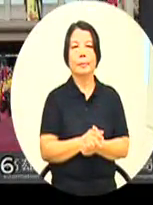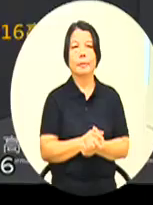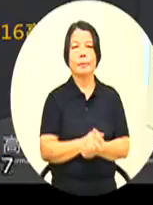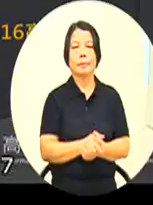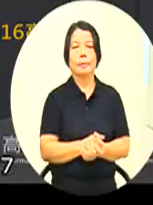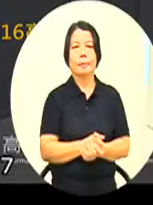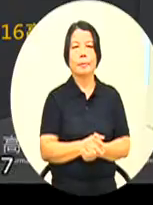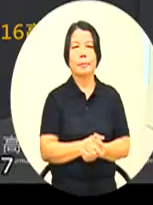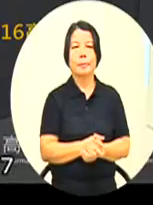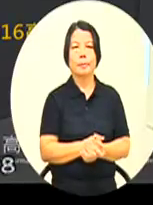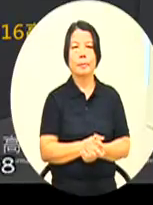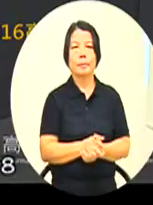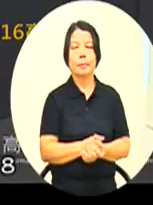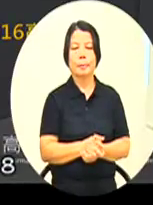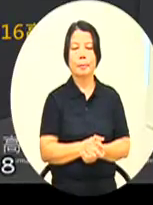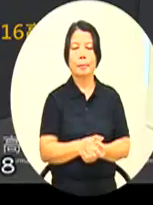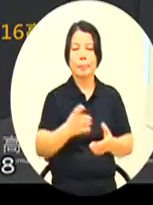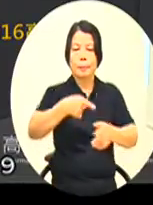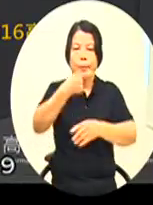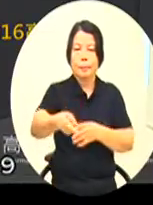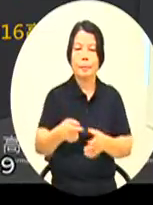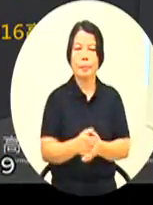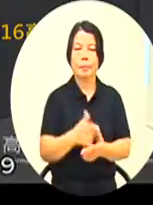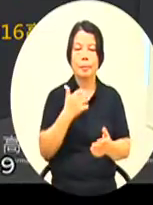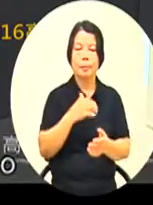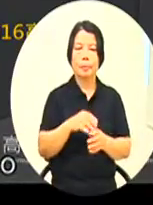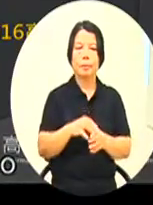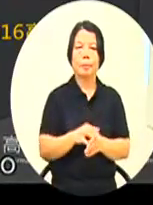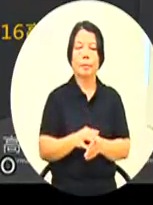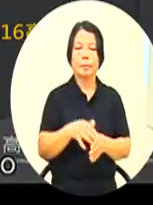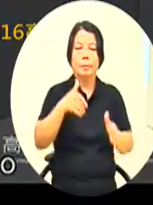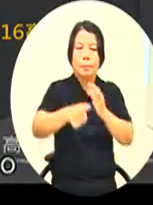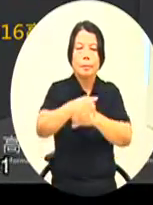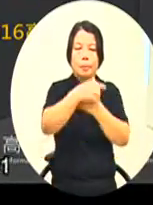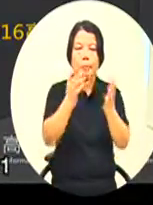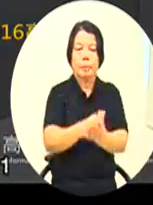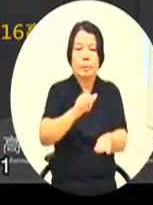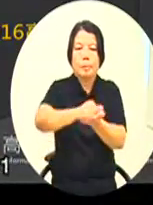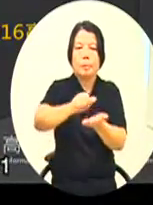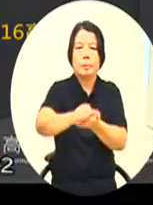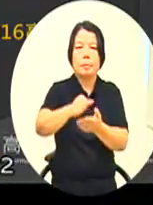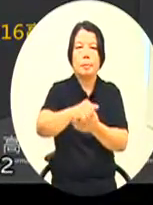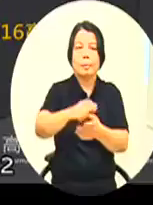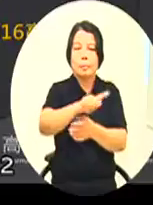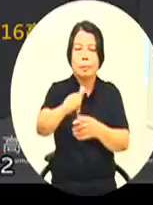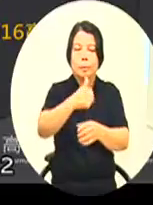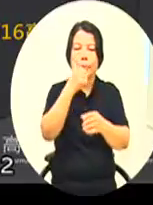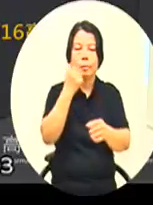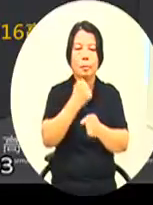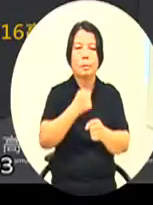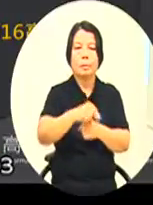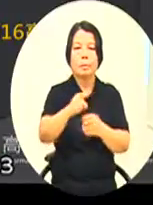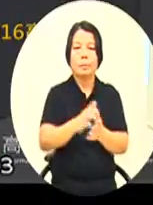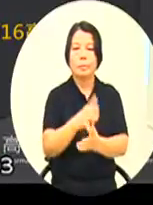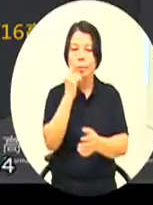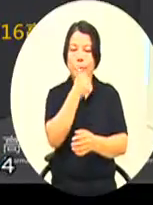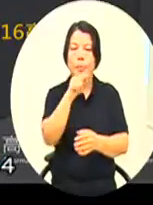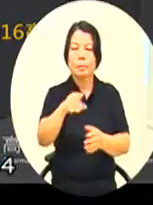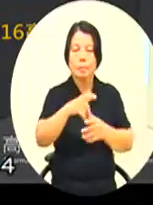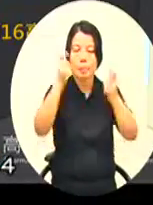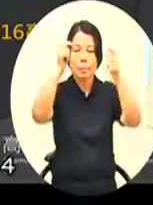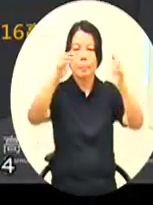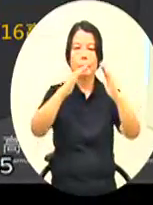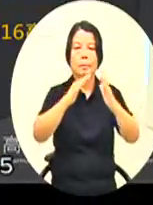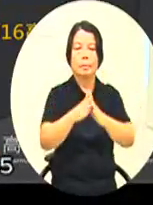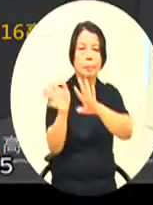好，好，再来就是我们也进行出版品的制作，包括这其中最特别就是我们的高雄款